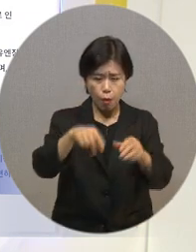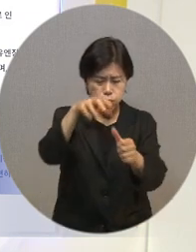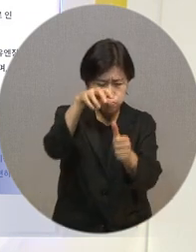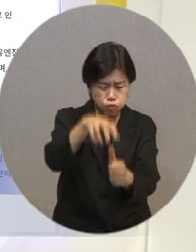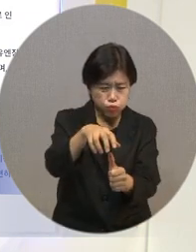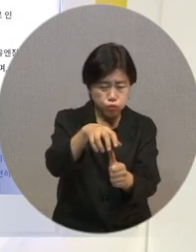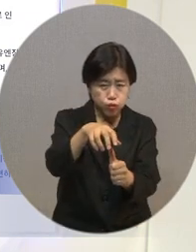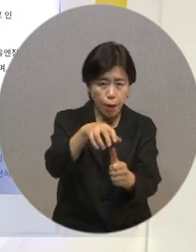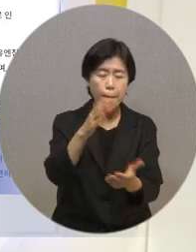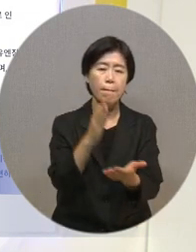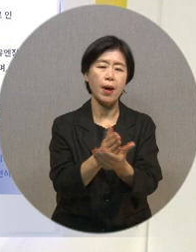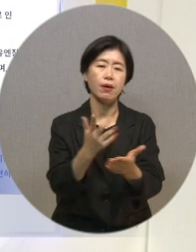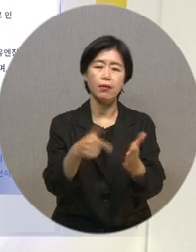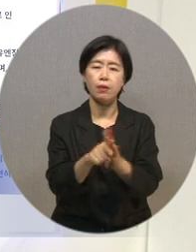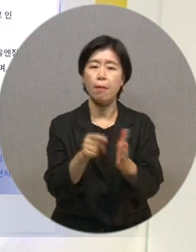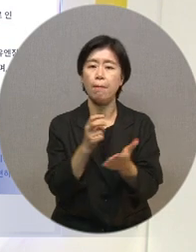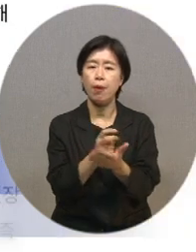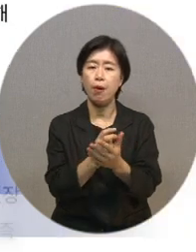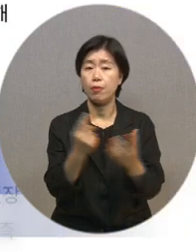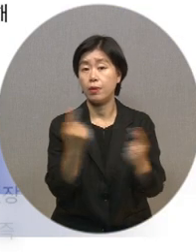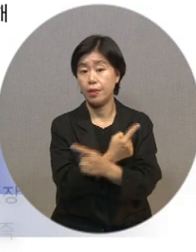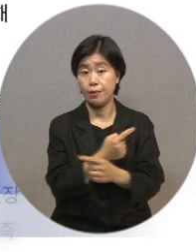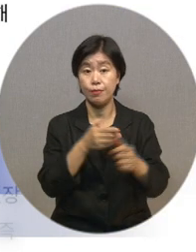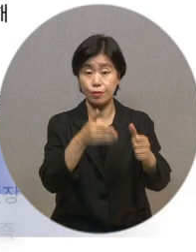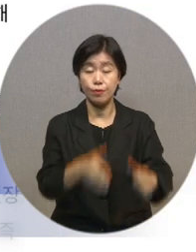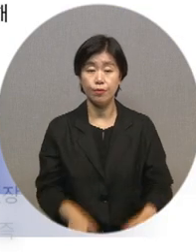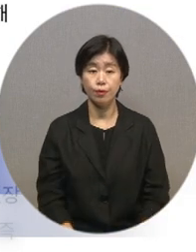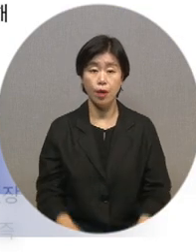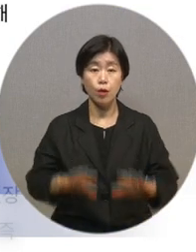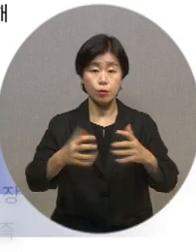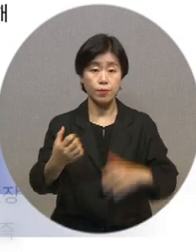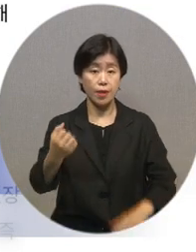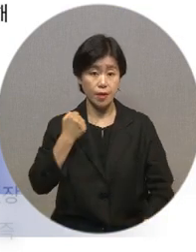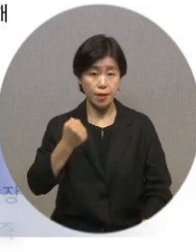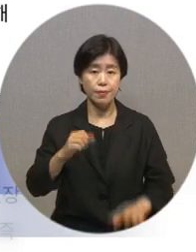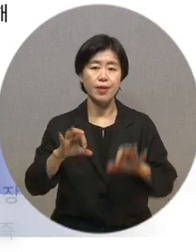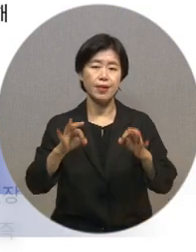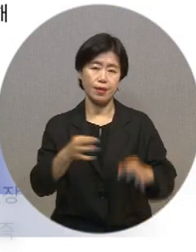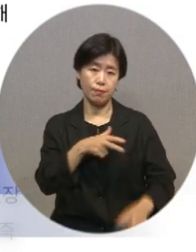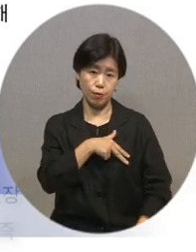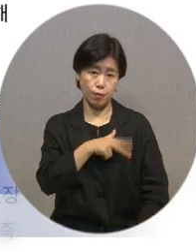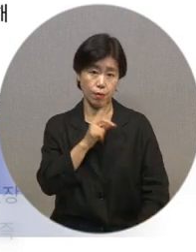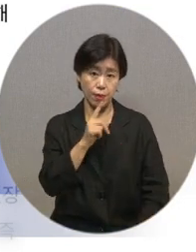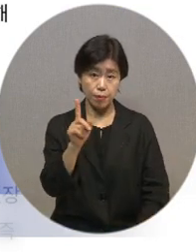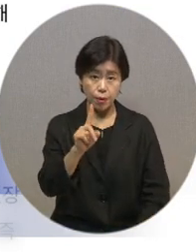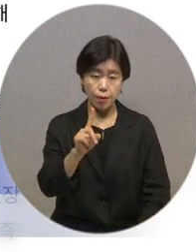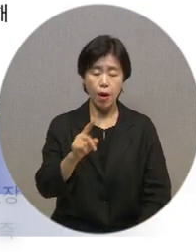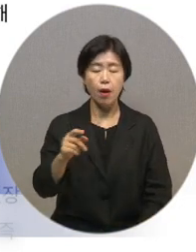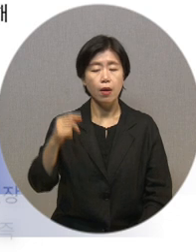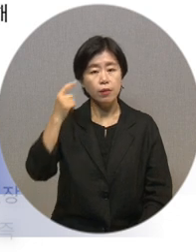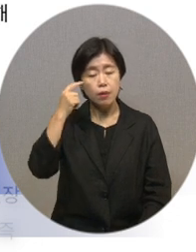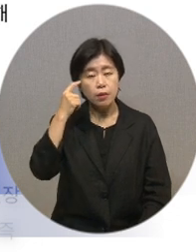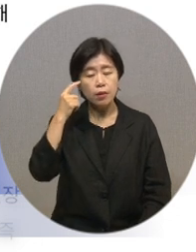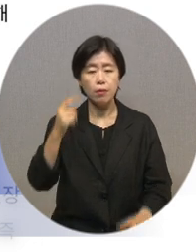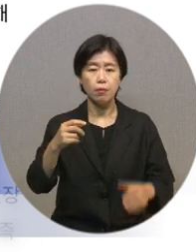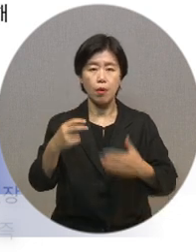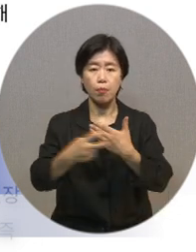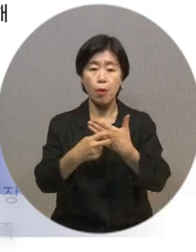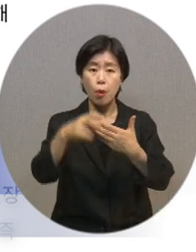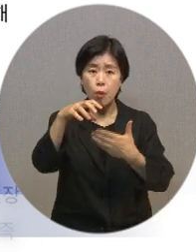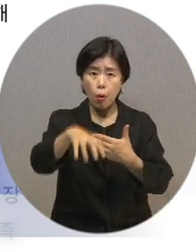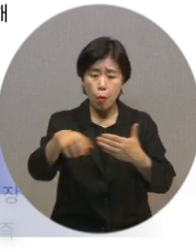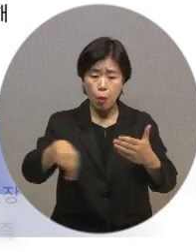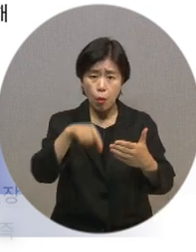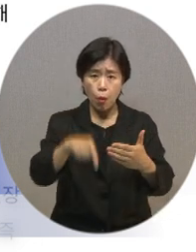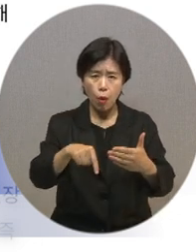위한 법 계정이 추진됩니다 국민의 임 김혜지 의원은 정신병원 내 신체적 억압을 하지 못하도록